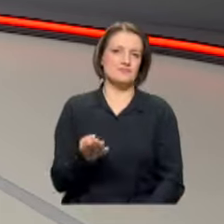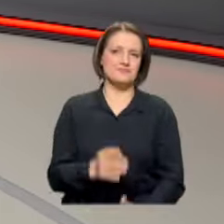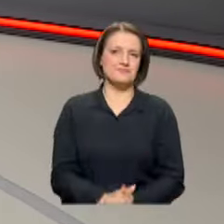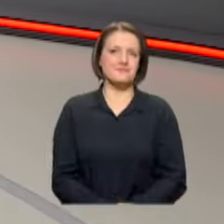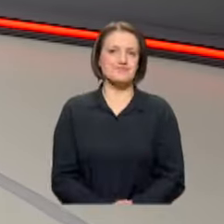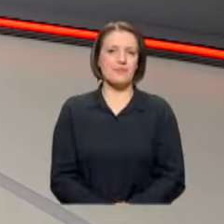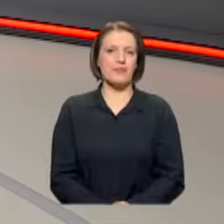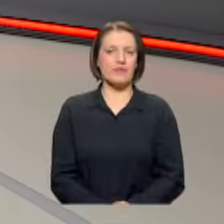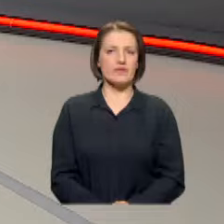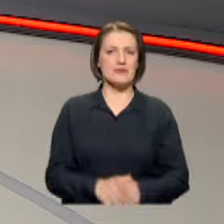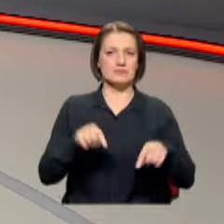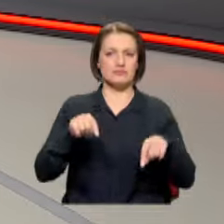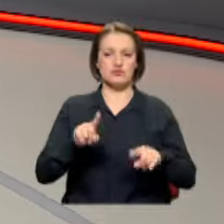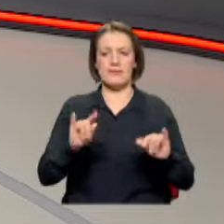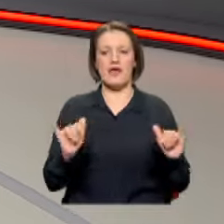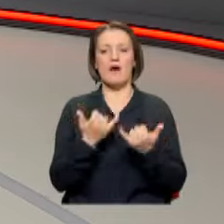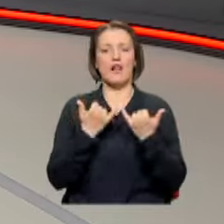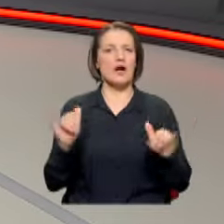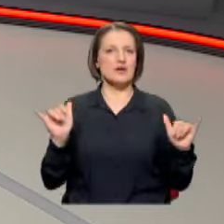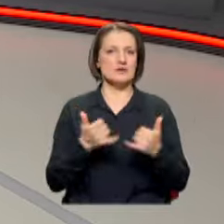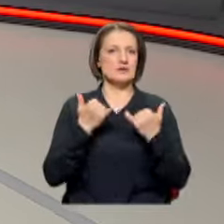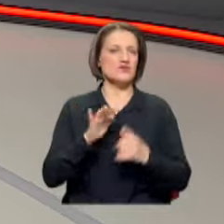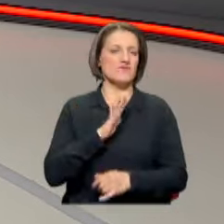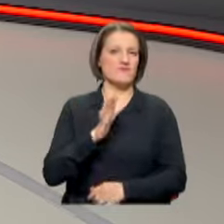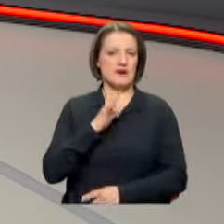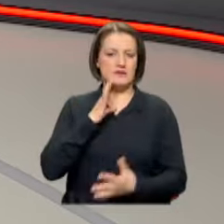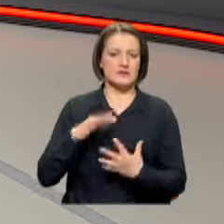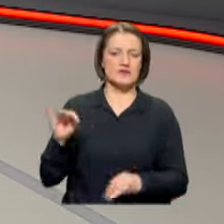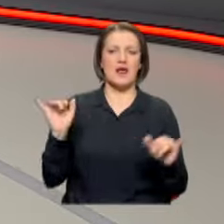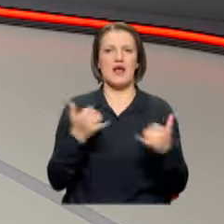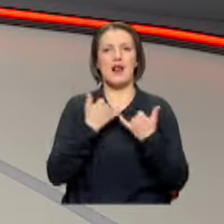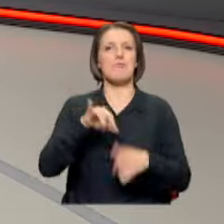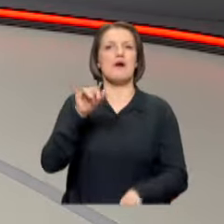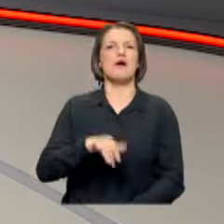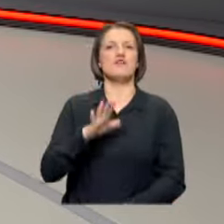İlginç. Ama burada da bir eğlence var. Ya insanların eğlenmeye de